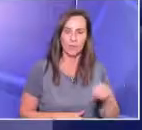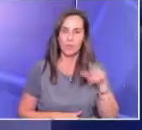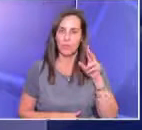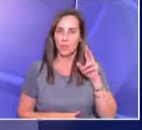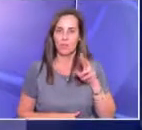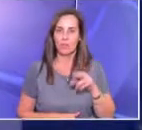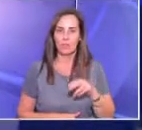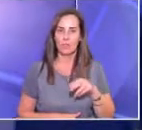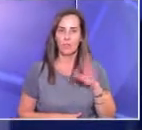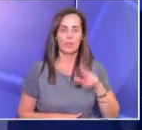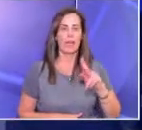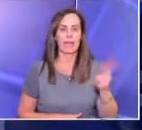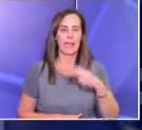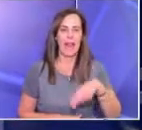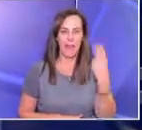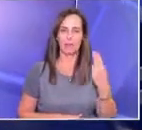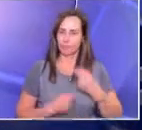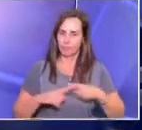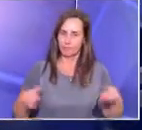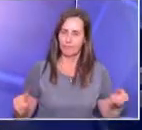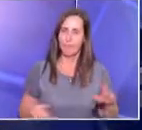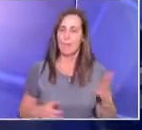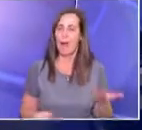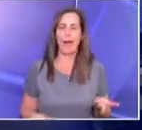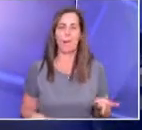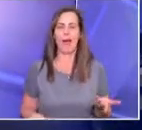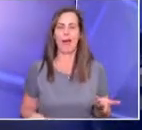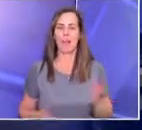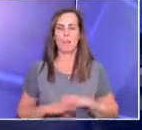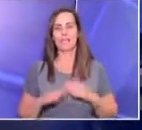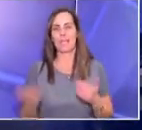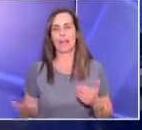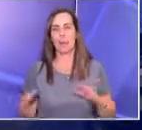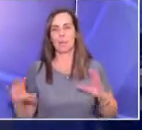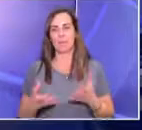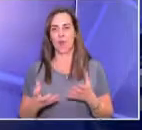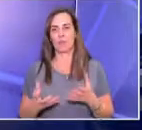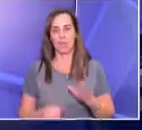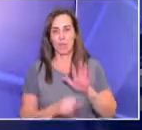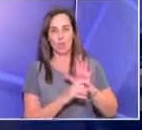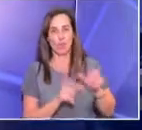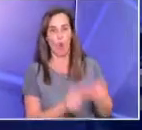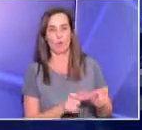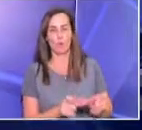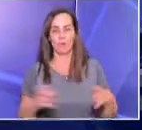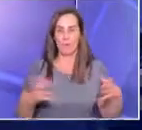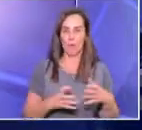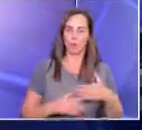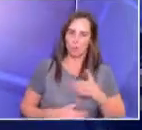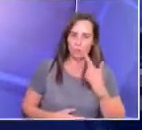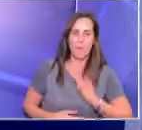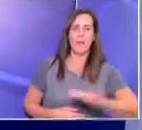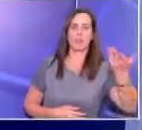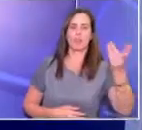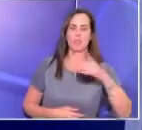איזושהי נטייה... בקהילה להטאבית. נכון מאוד. מגוון מאוד גדול. מה הקטע? כאילו מה? מצד אחד מפלגות שחוסמות, ומצד שני מפלגות שפותחות את